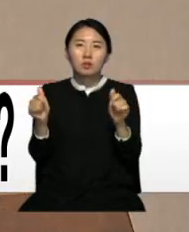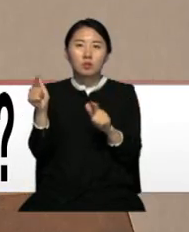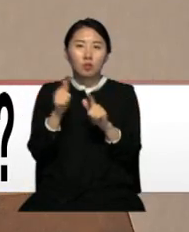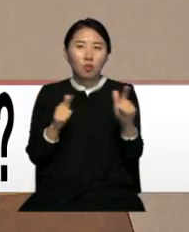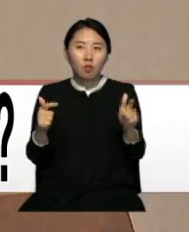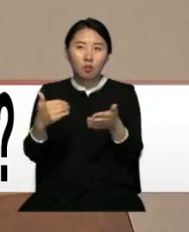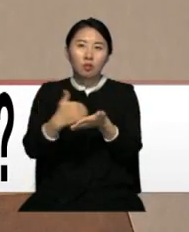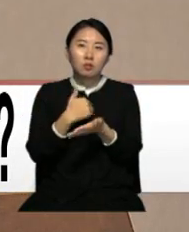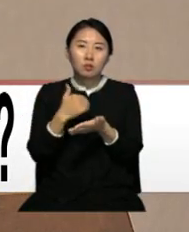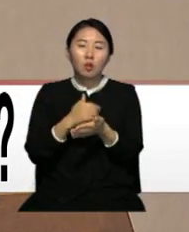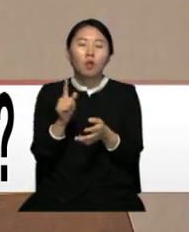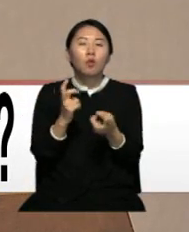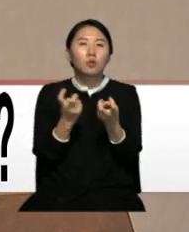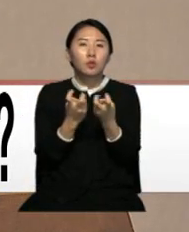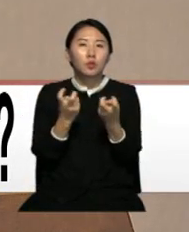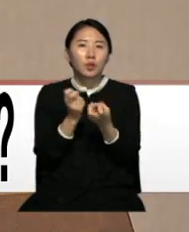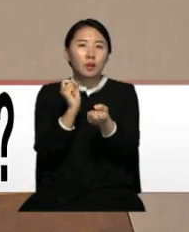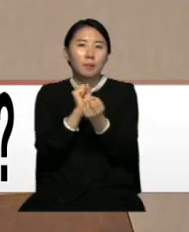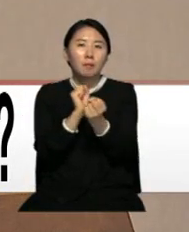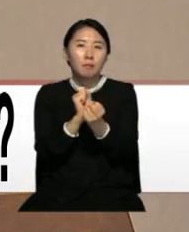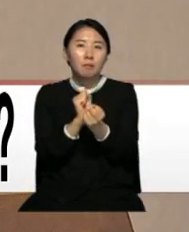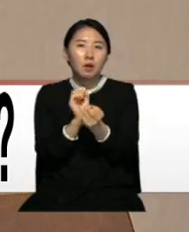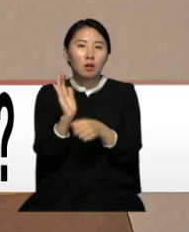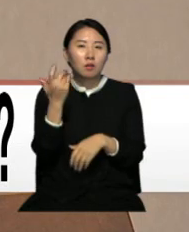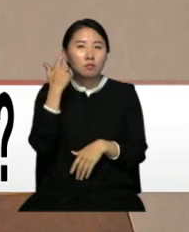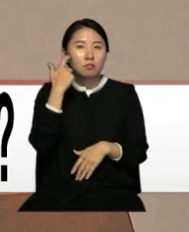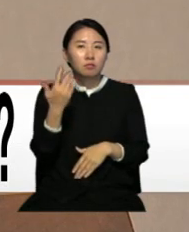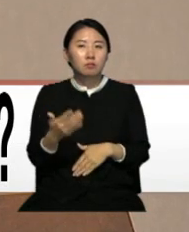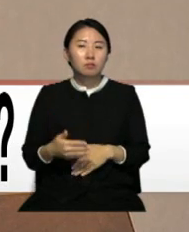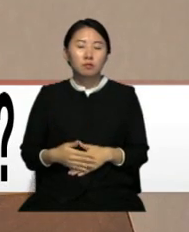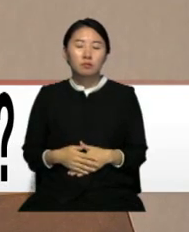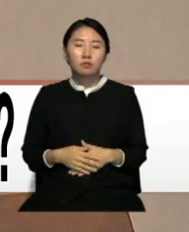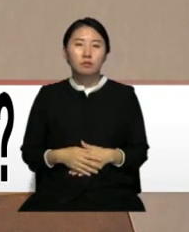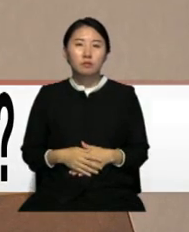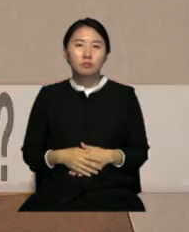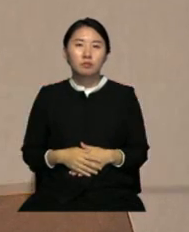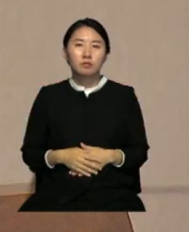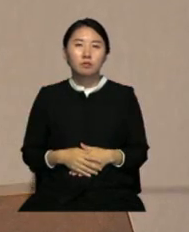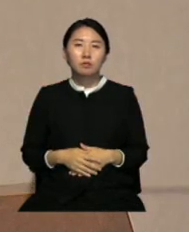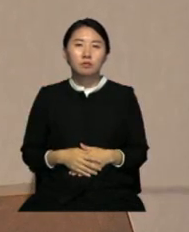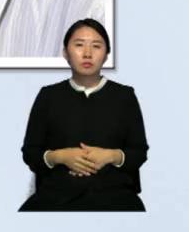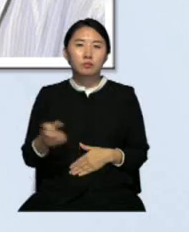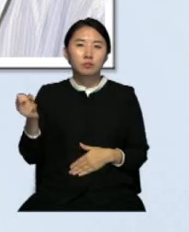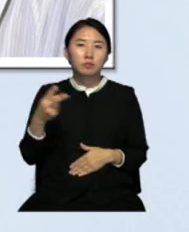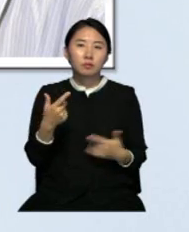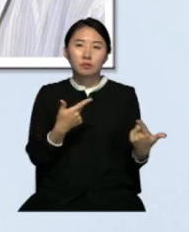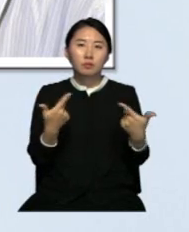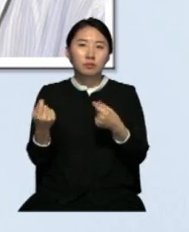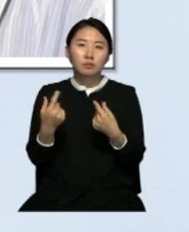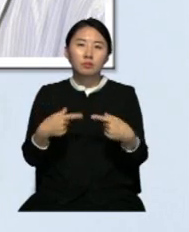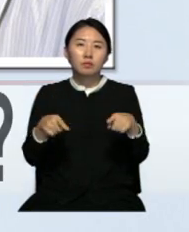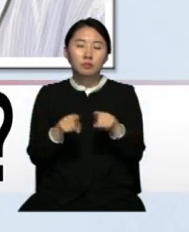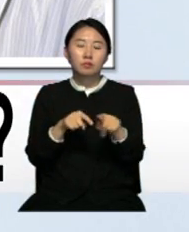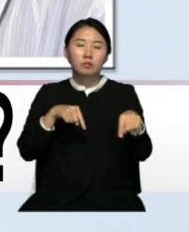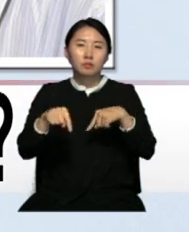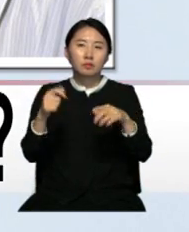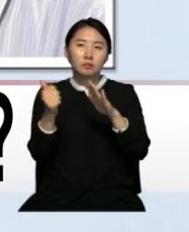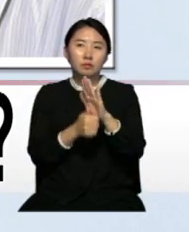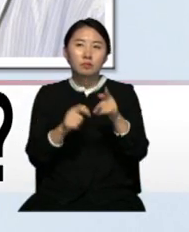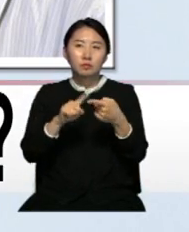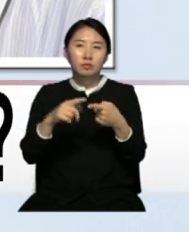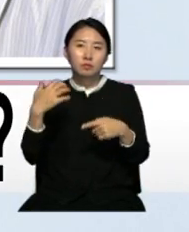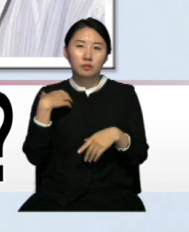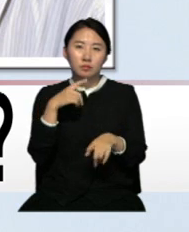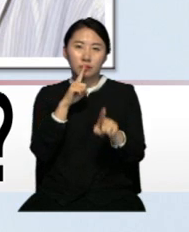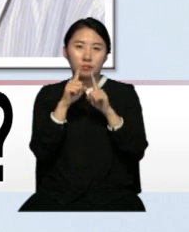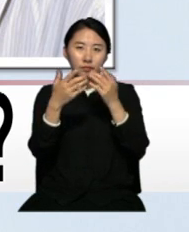이런 것들도 어쨌든 반영이 돼야 된다 이런 취지에서 말씀을 드린 겁니다. 네, 또 이와 함께 정책 실패에 대한